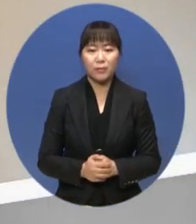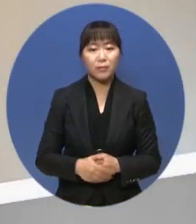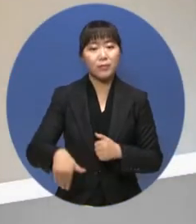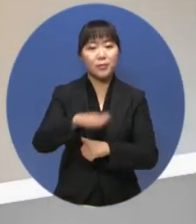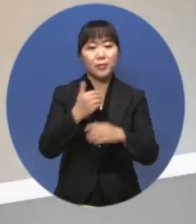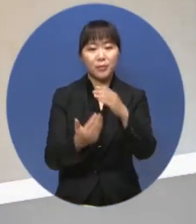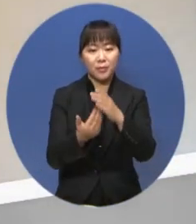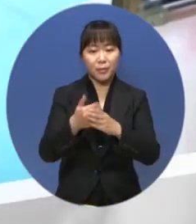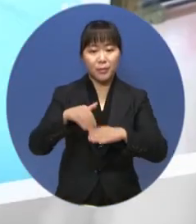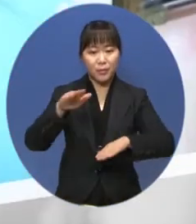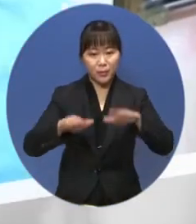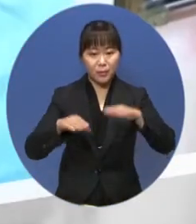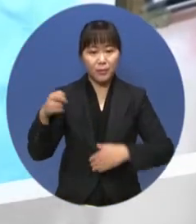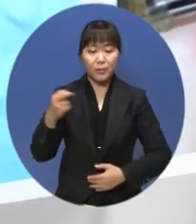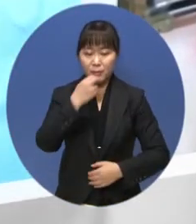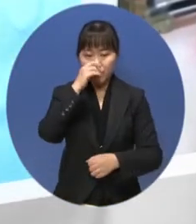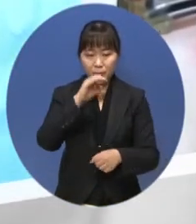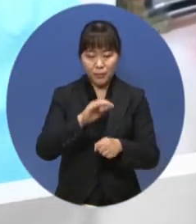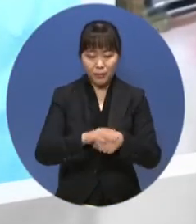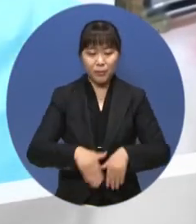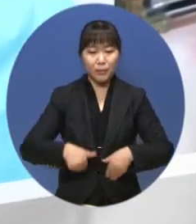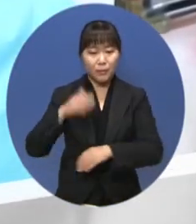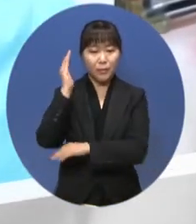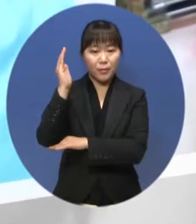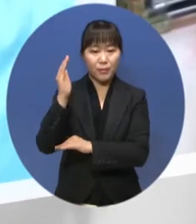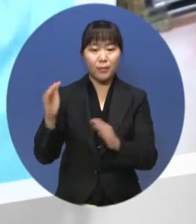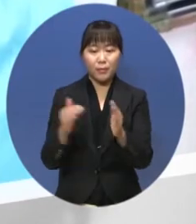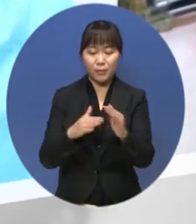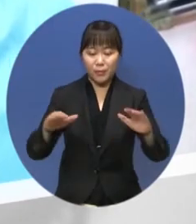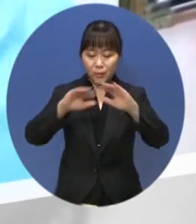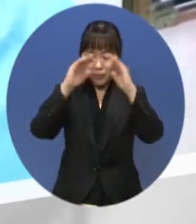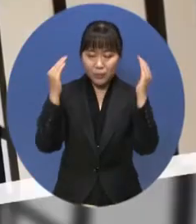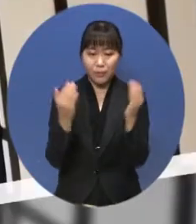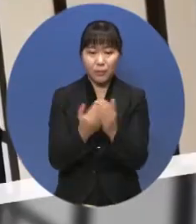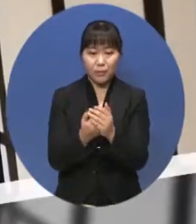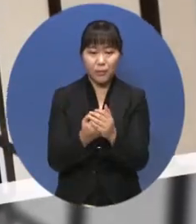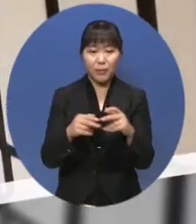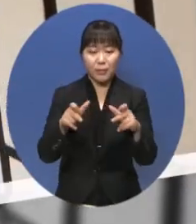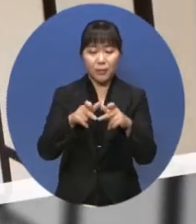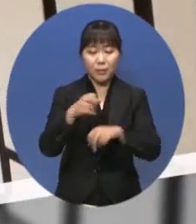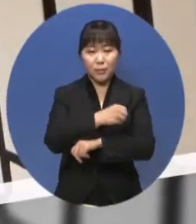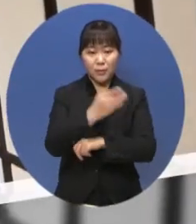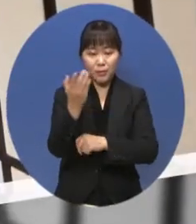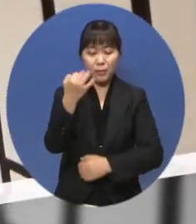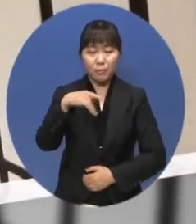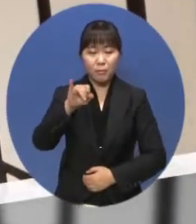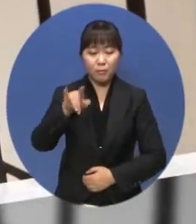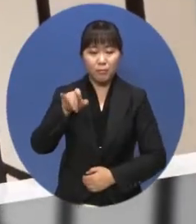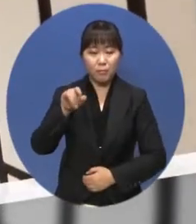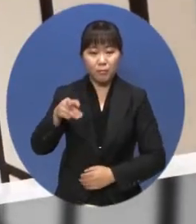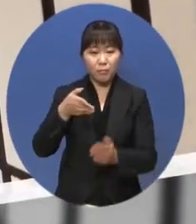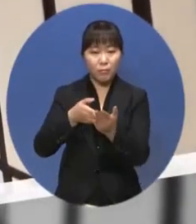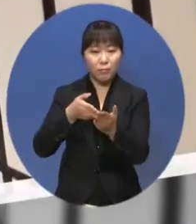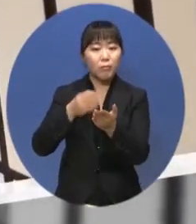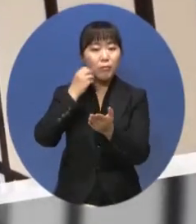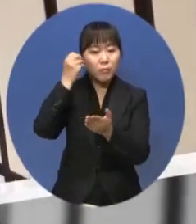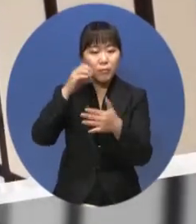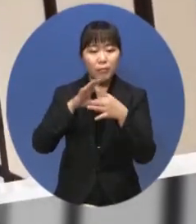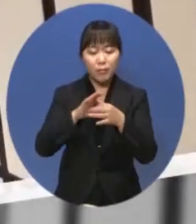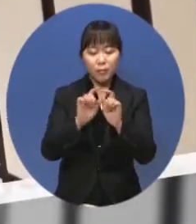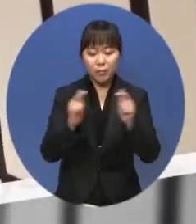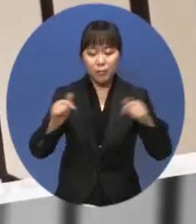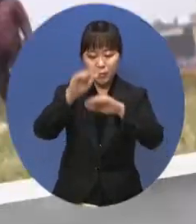우리 주변에서 일어나는 불공정한 사례부터 억울한 사연, 따뜻한 미담까지 장애인신문과